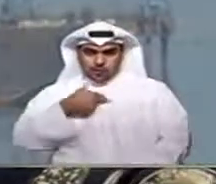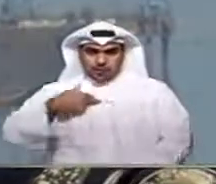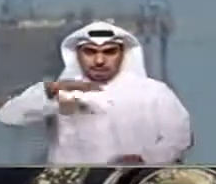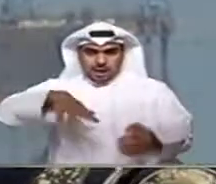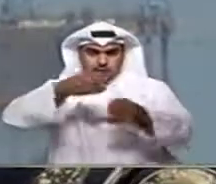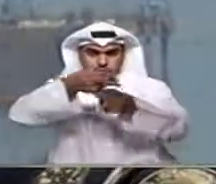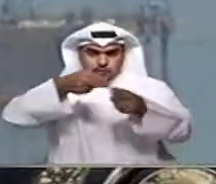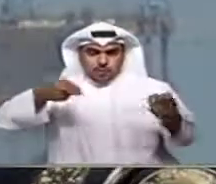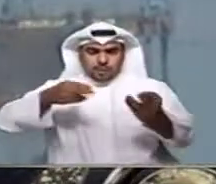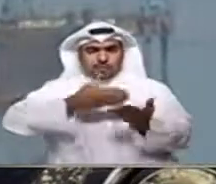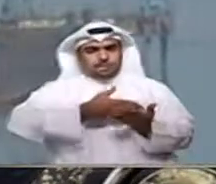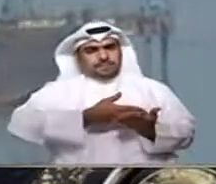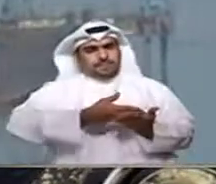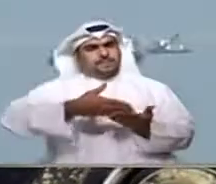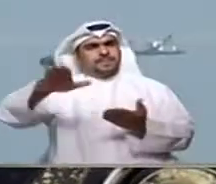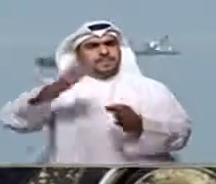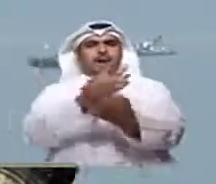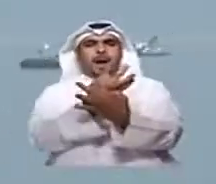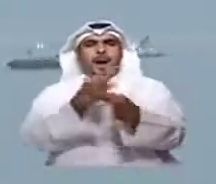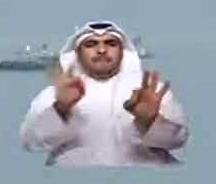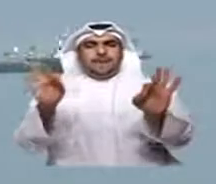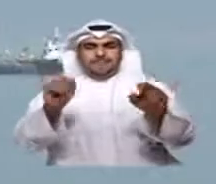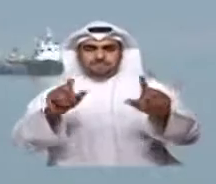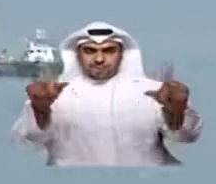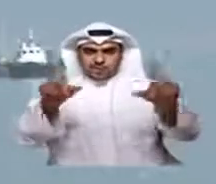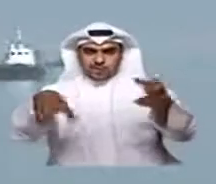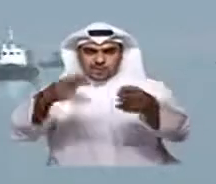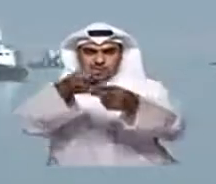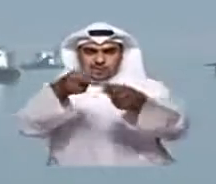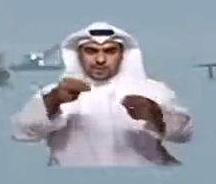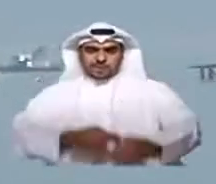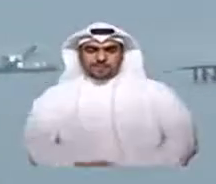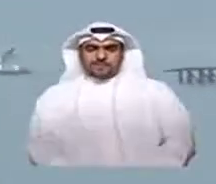لإعادة تأهيل الأماكن المتضررة. عايشة المديني، تلفزيون دولة الكويت.